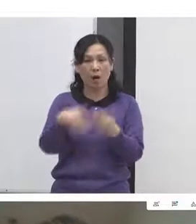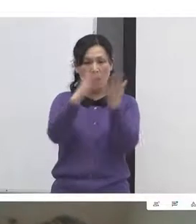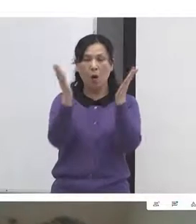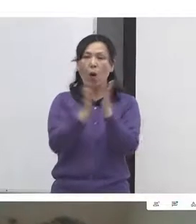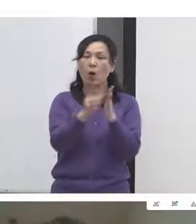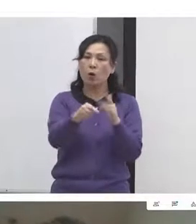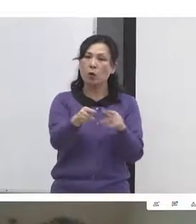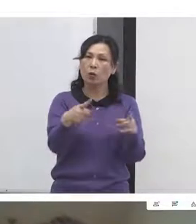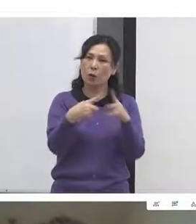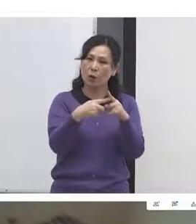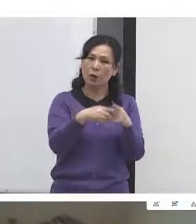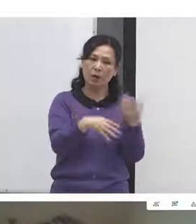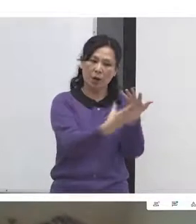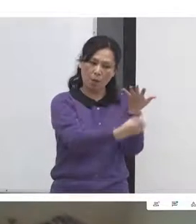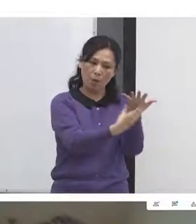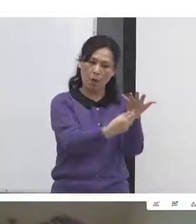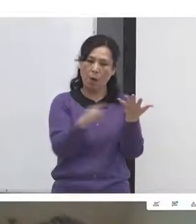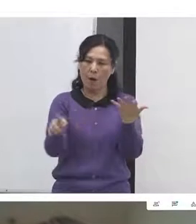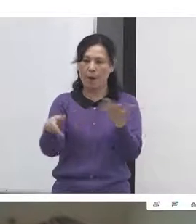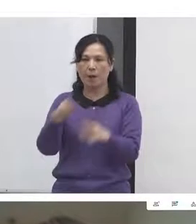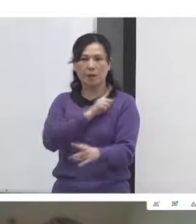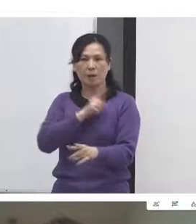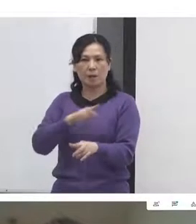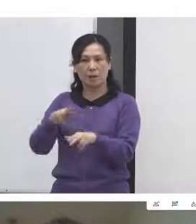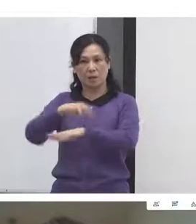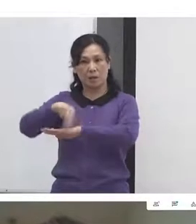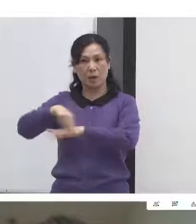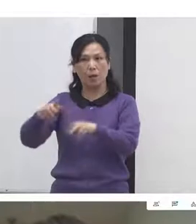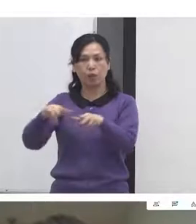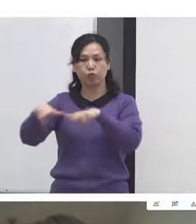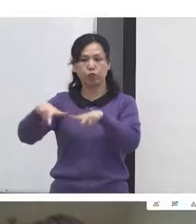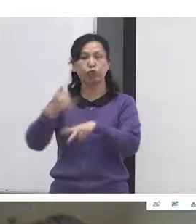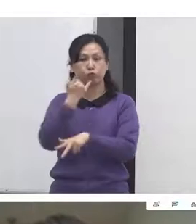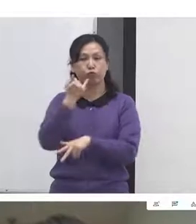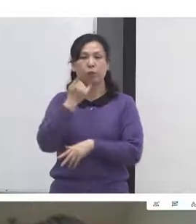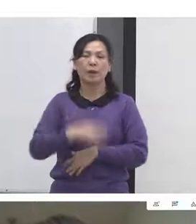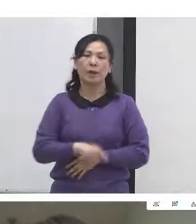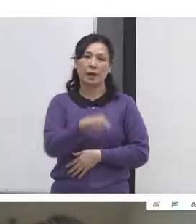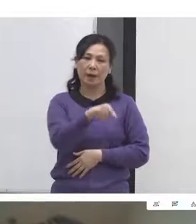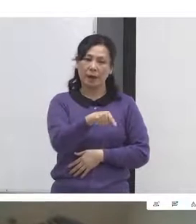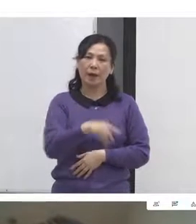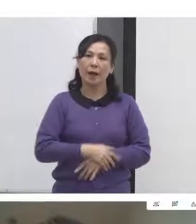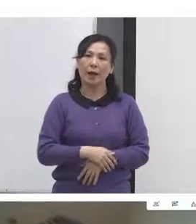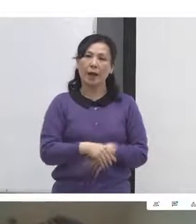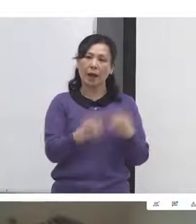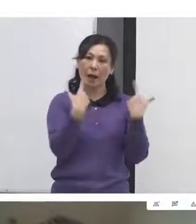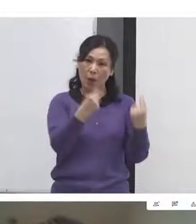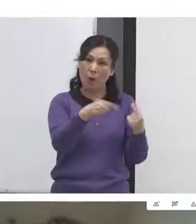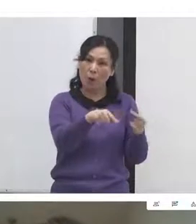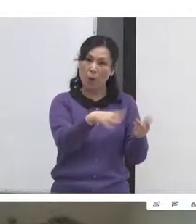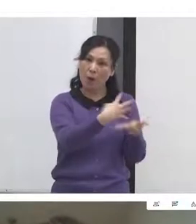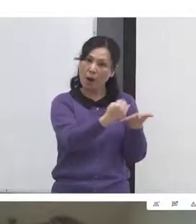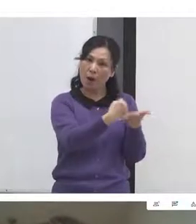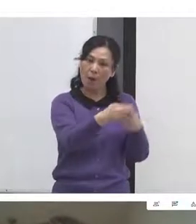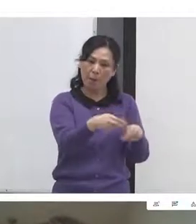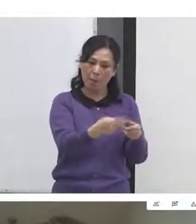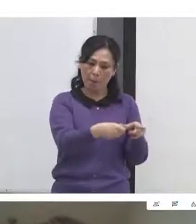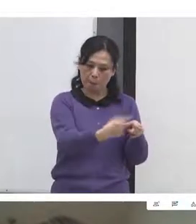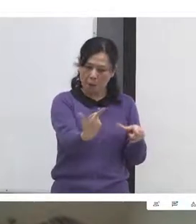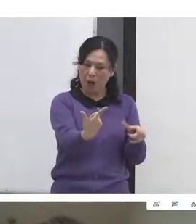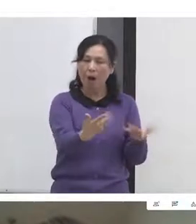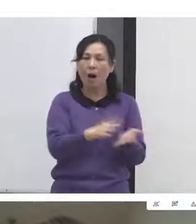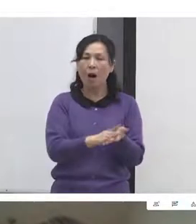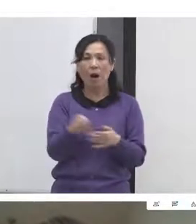下来，然后去建制一个地图，互动性地图。但是因为它是开源，所以也就是说，它的一个开发必须